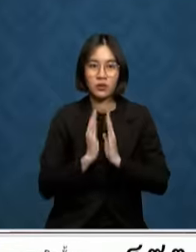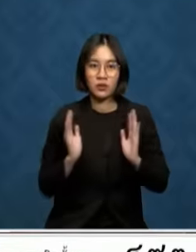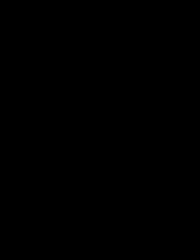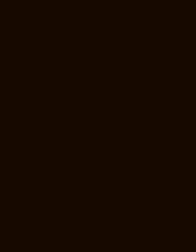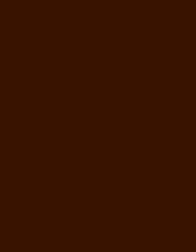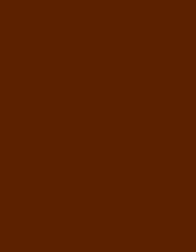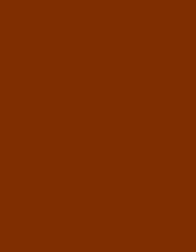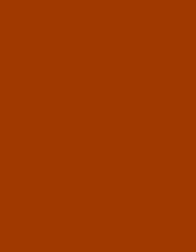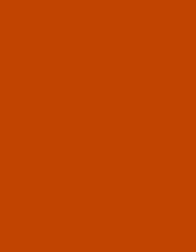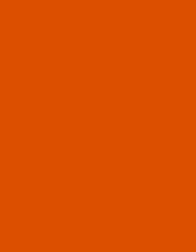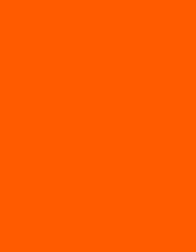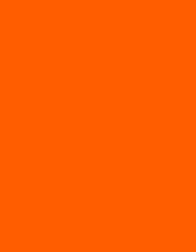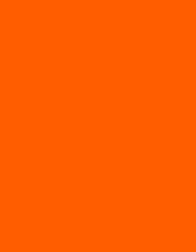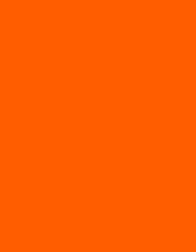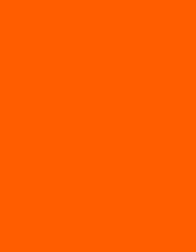ทานปทานครับ